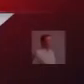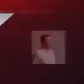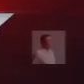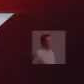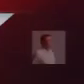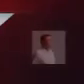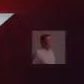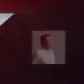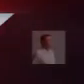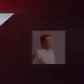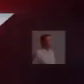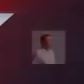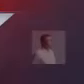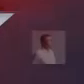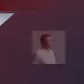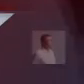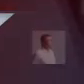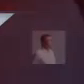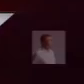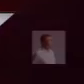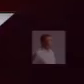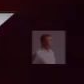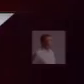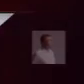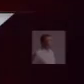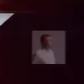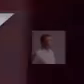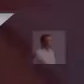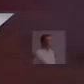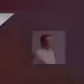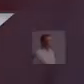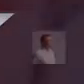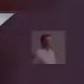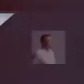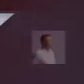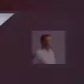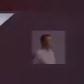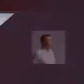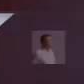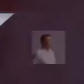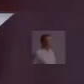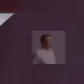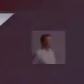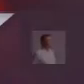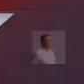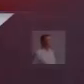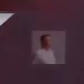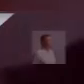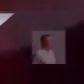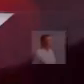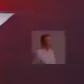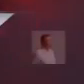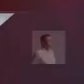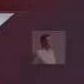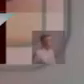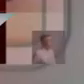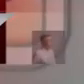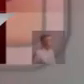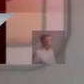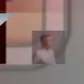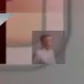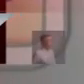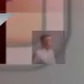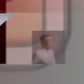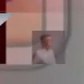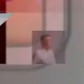放六倍券。台北市长柯文哲直言，那干脆发100倍券。 在这种时候，哦，有人喊五倍